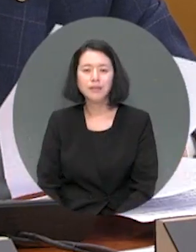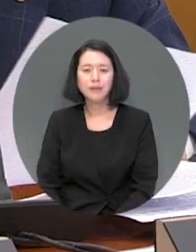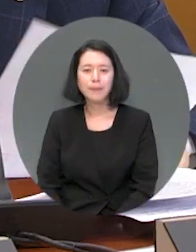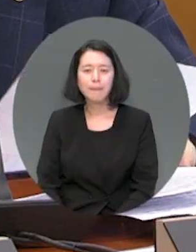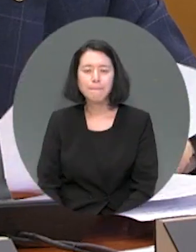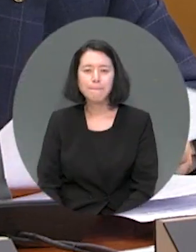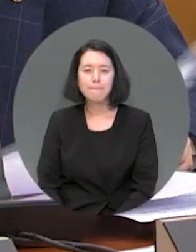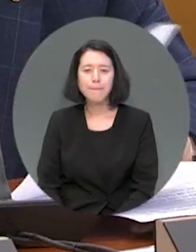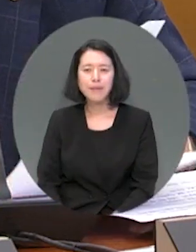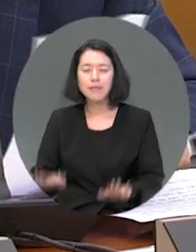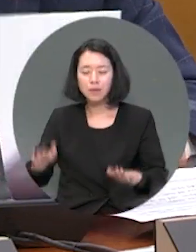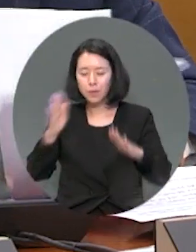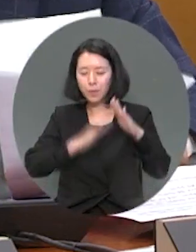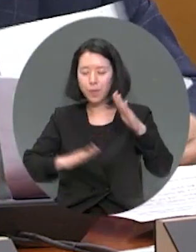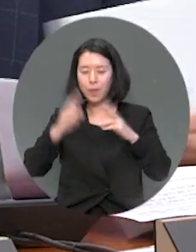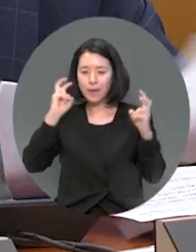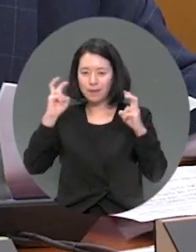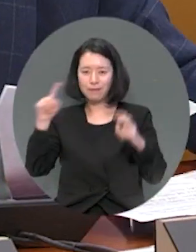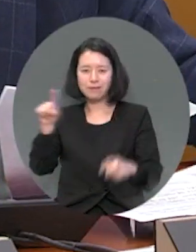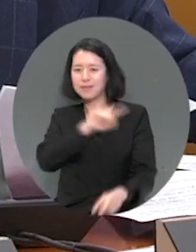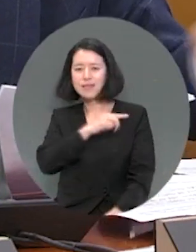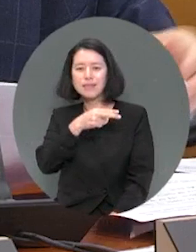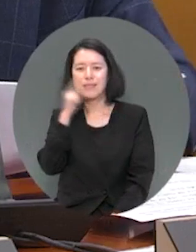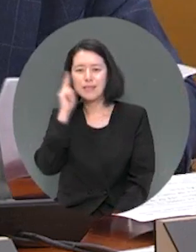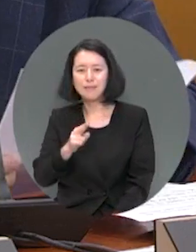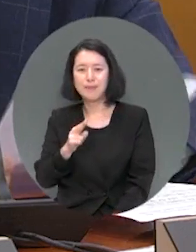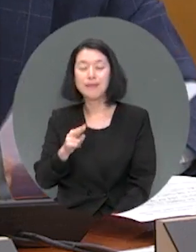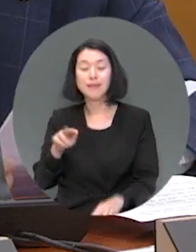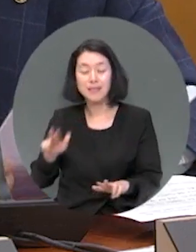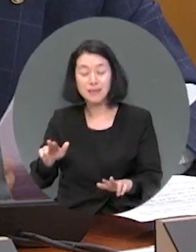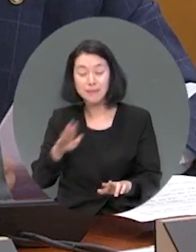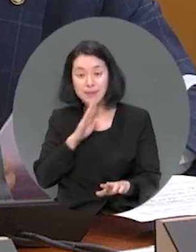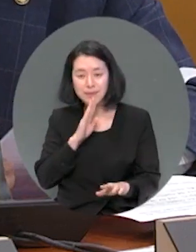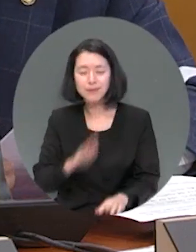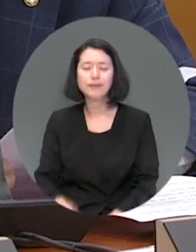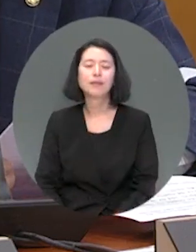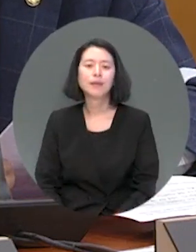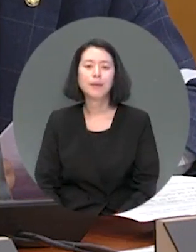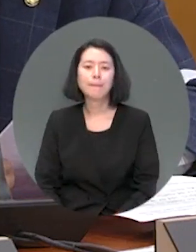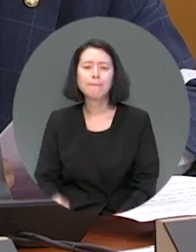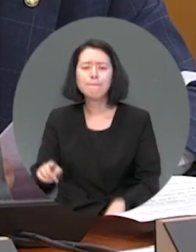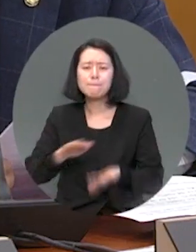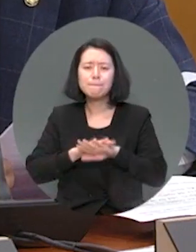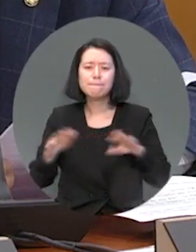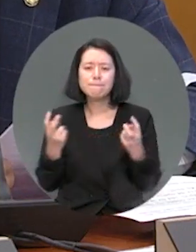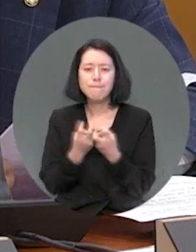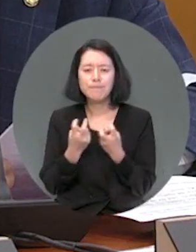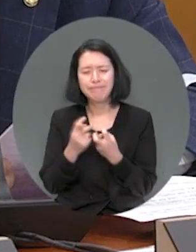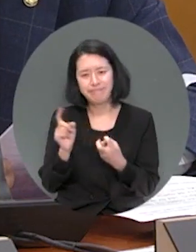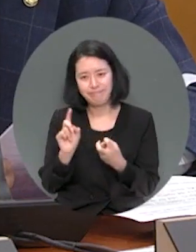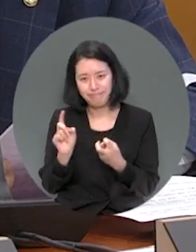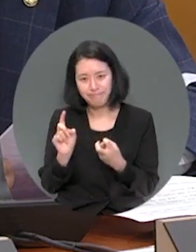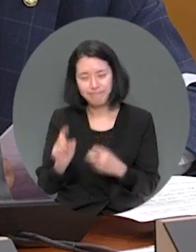전체 공기업 중에서 제일 많습니다. 그러면 어떻게 이걸 해결해야 될까요?